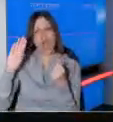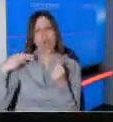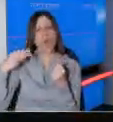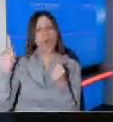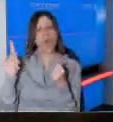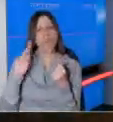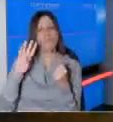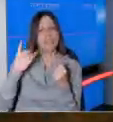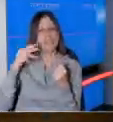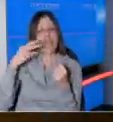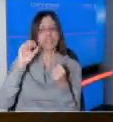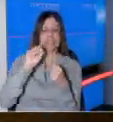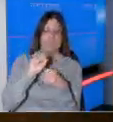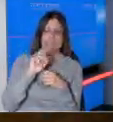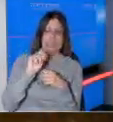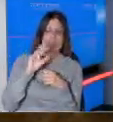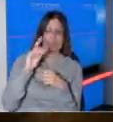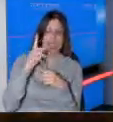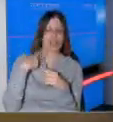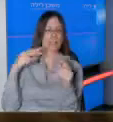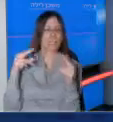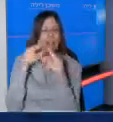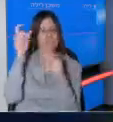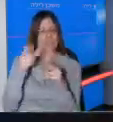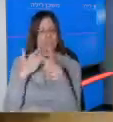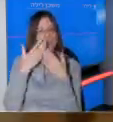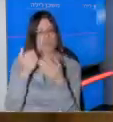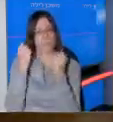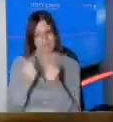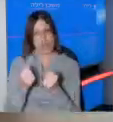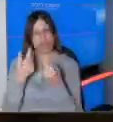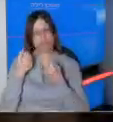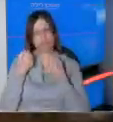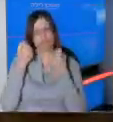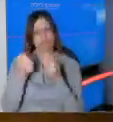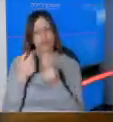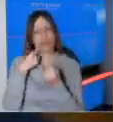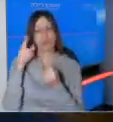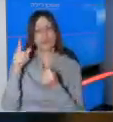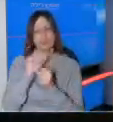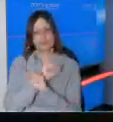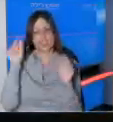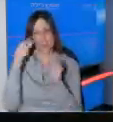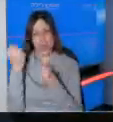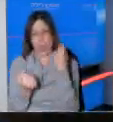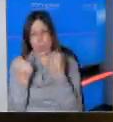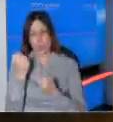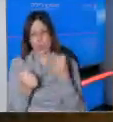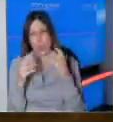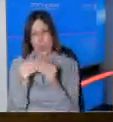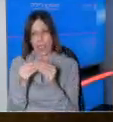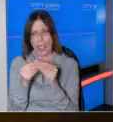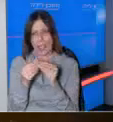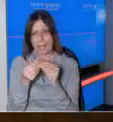לברכה, פגשתי איש שירות ביטחון שהיה שם, עבר במקרה עם האוטו, הוא סיפר לי שפוצצו לו את הרכב עם